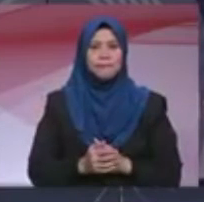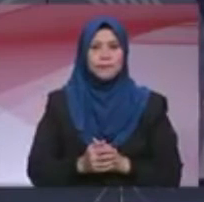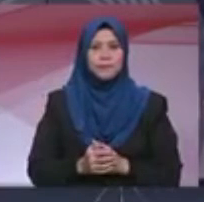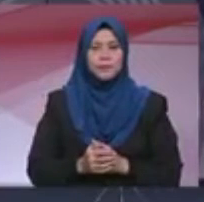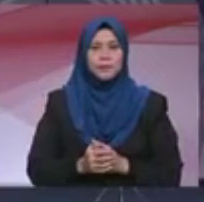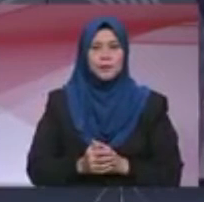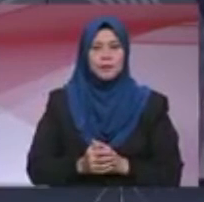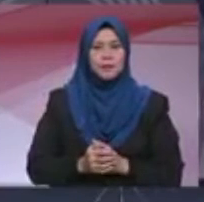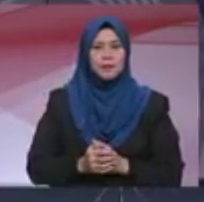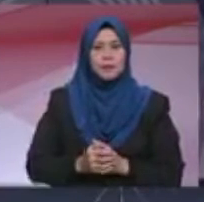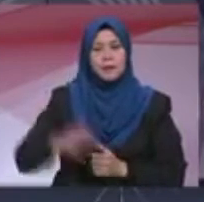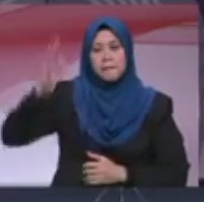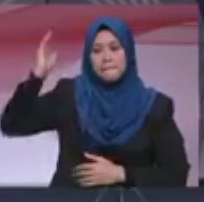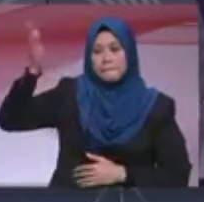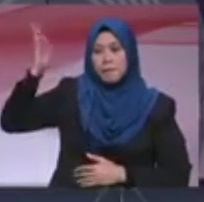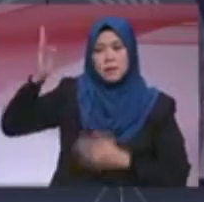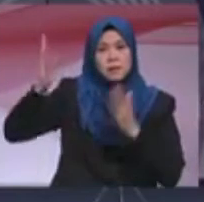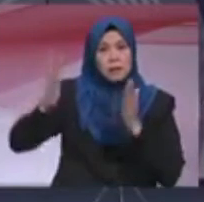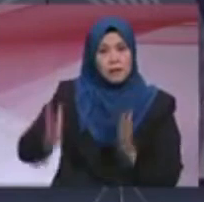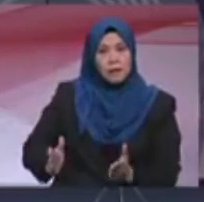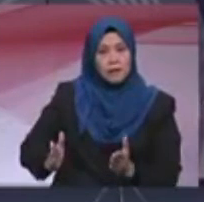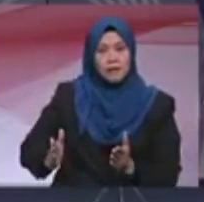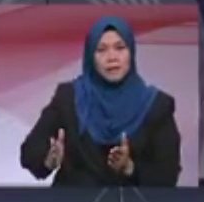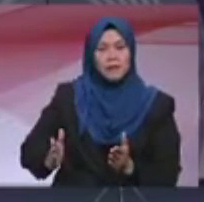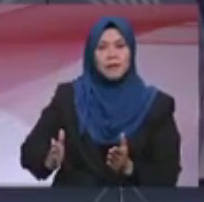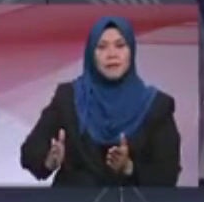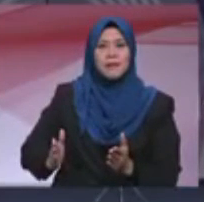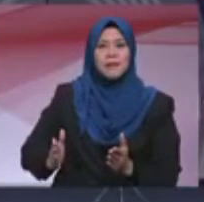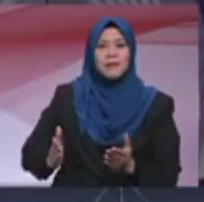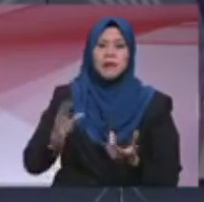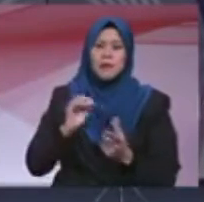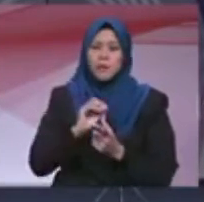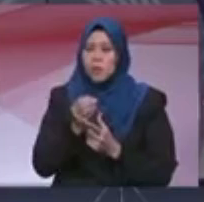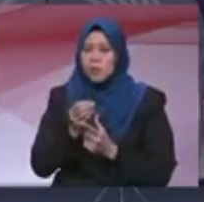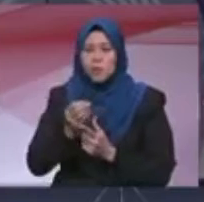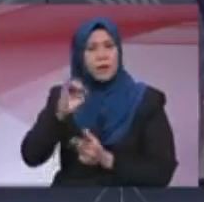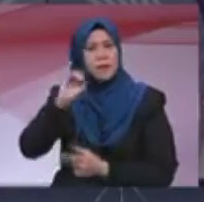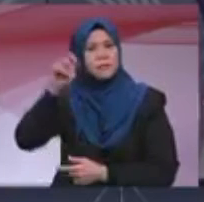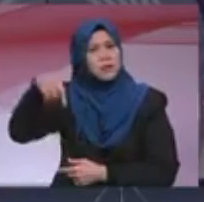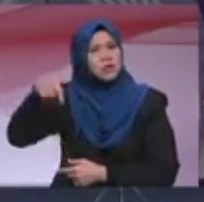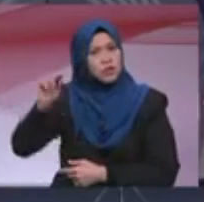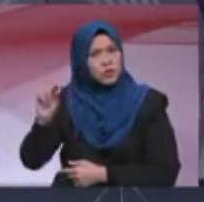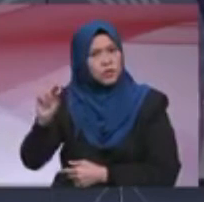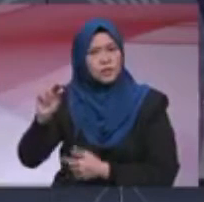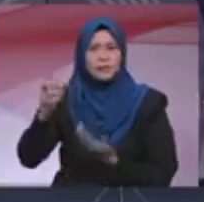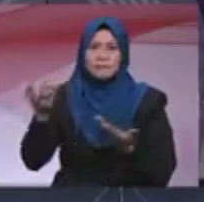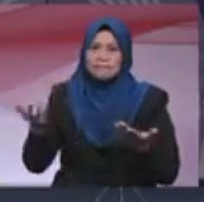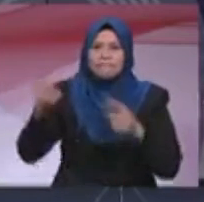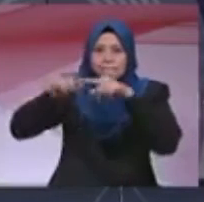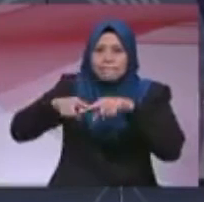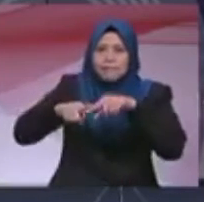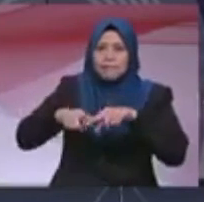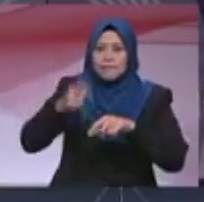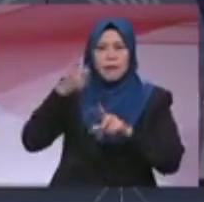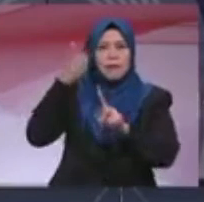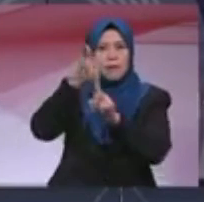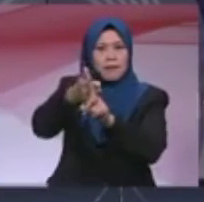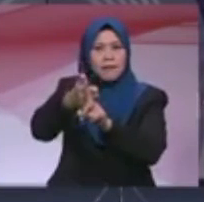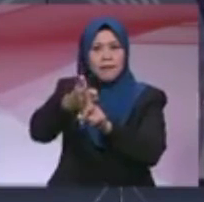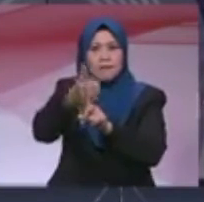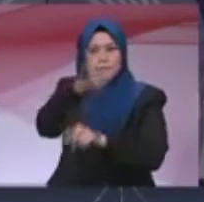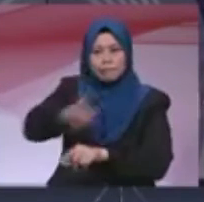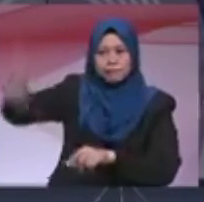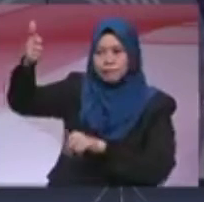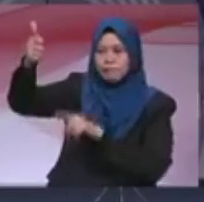Kehadiran pensyarah ke kolej matrikulasi dan juga IPG adalah berdasarkan arahan ketua jabatan.